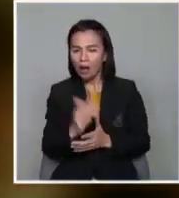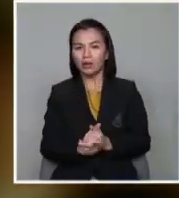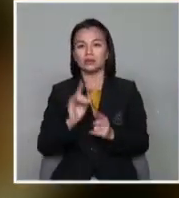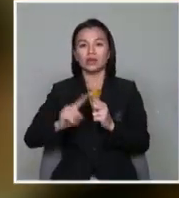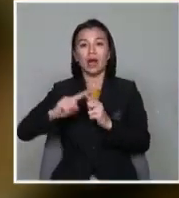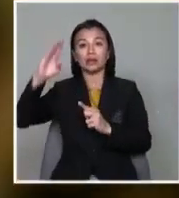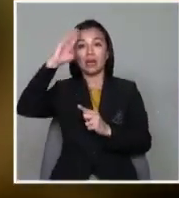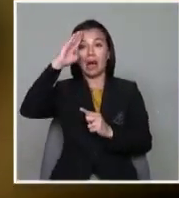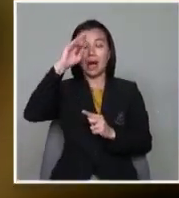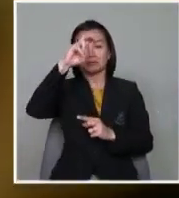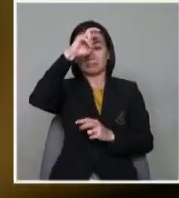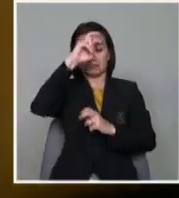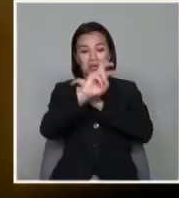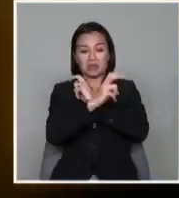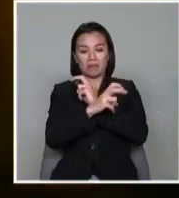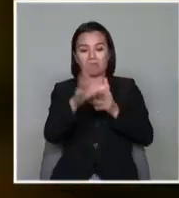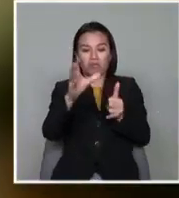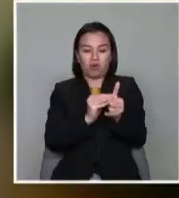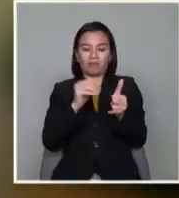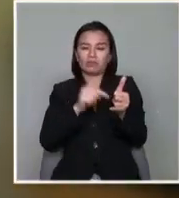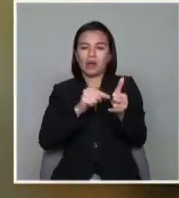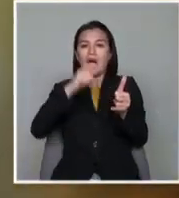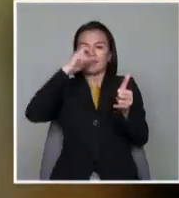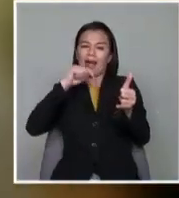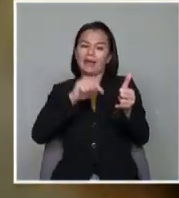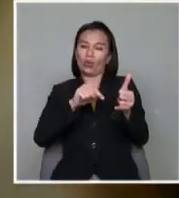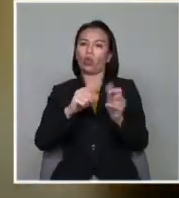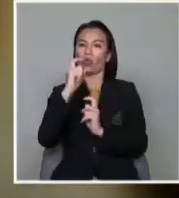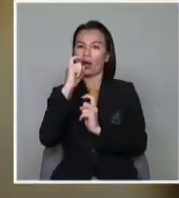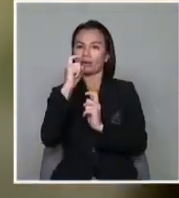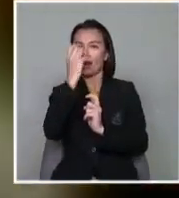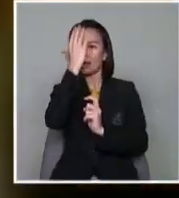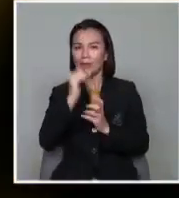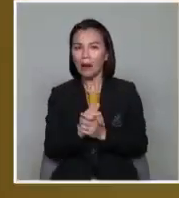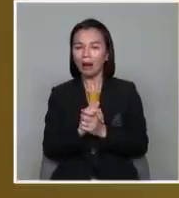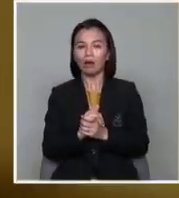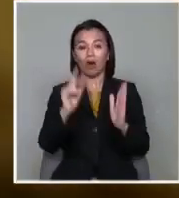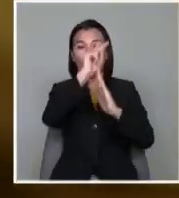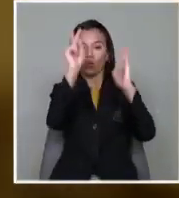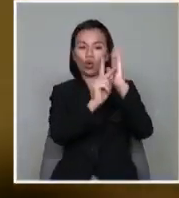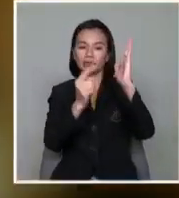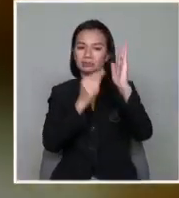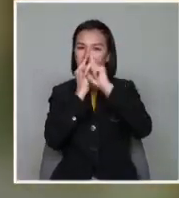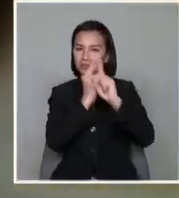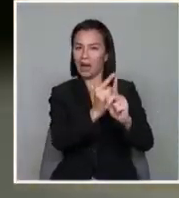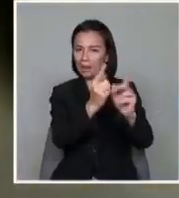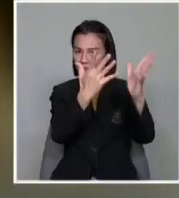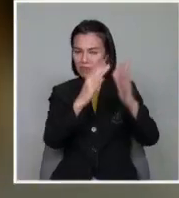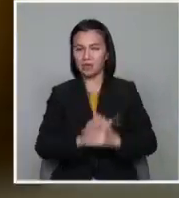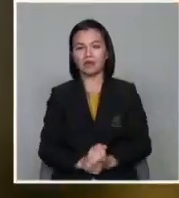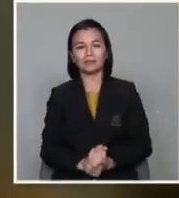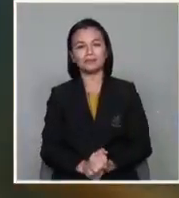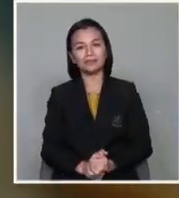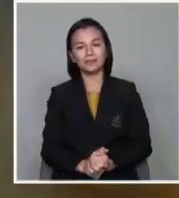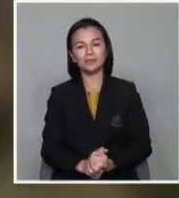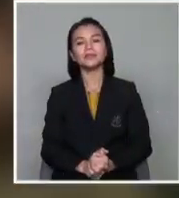หารอียิปต์ที่ติดโควิดเนี่ยถือได้ว่าเป็นความเสี่ยงของประเทศไทยก็ว่าได้นะครับเนื่องจากว่าไม่ได้ ปฏิบัติตามมาตรการสาธารณสุขของไทยเราอย่างเคร่ง